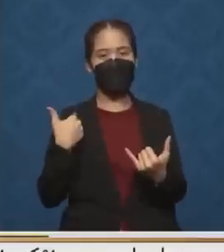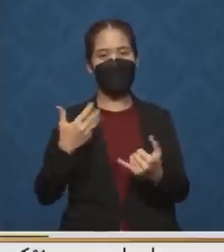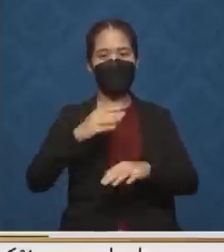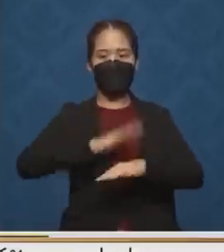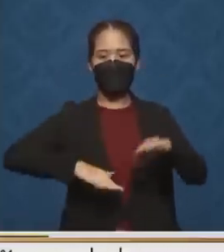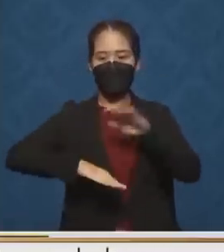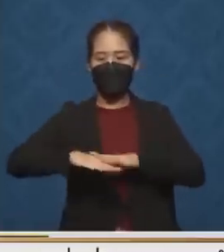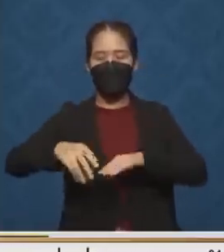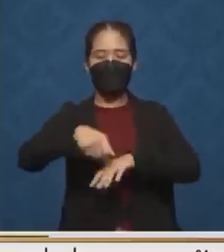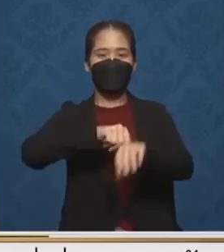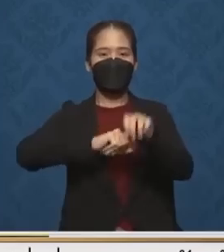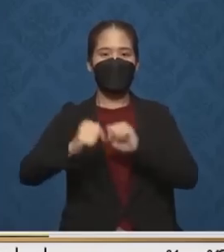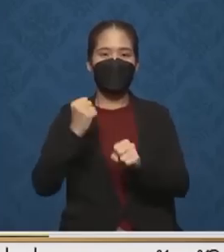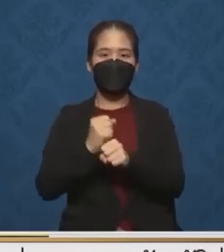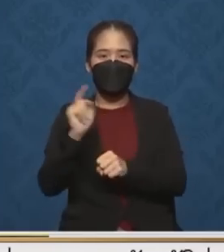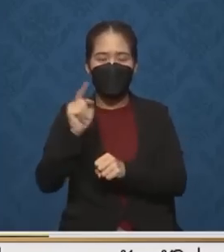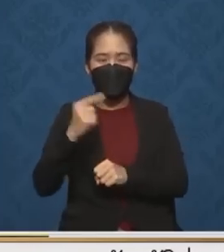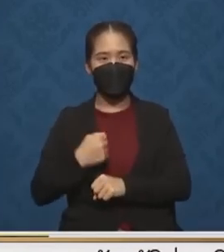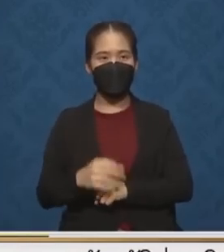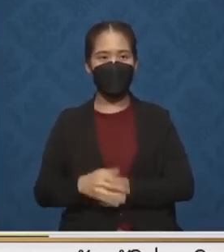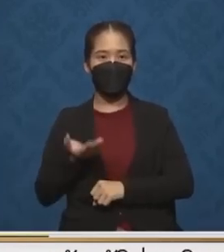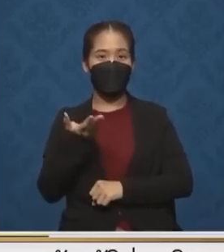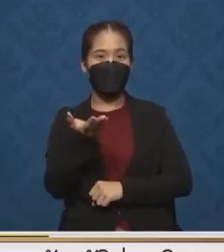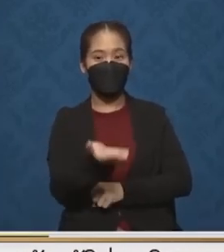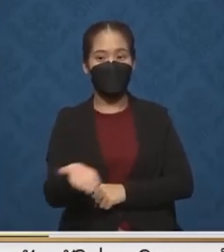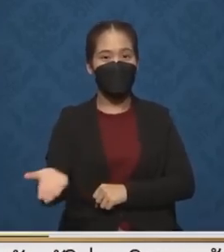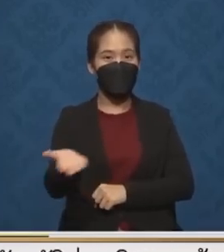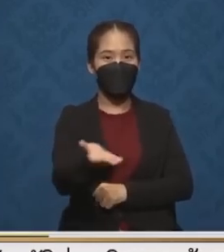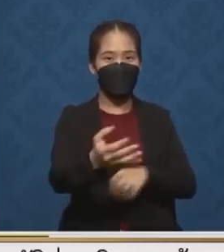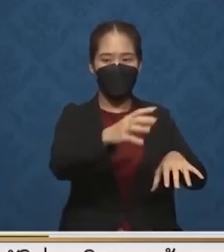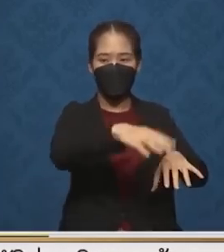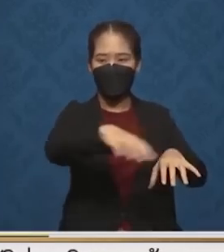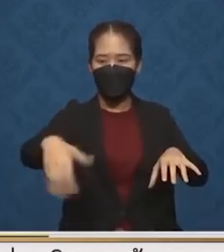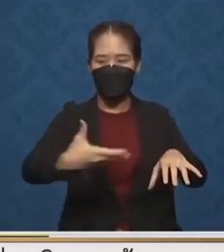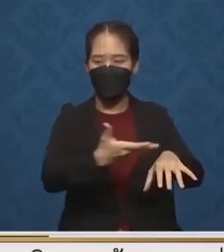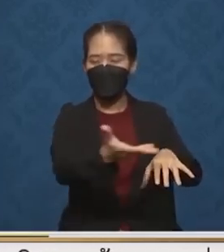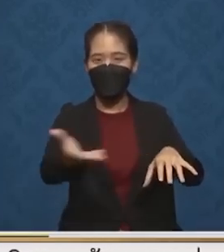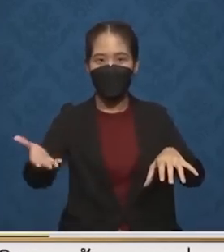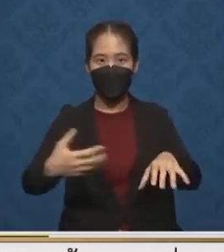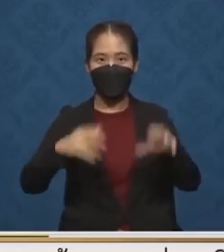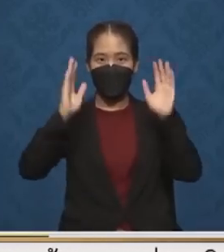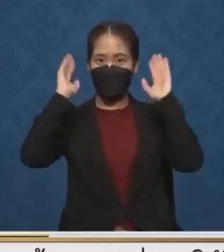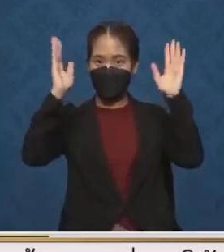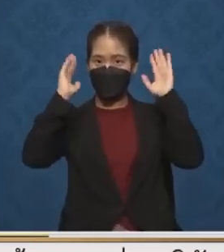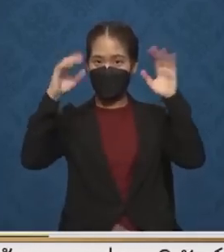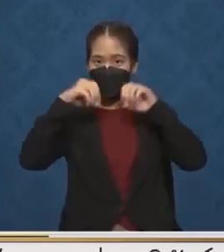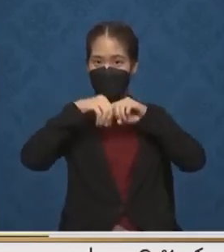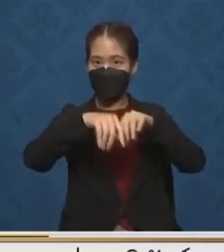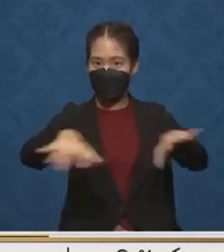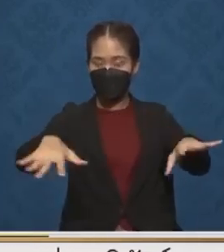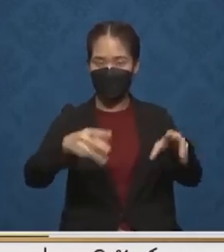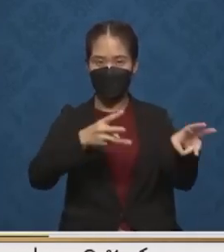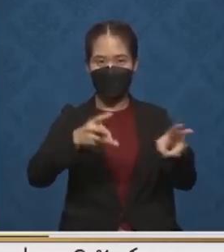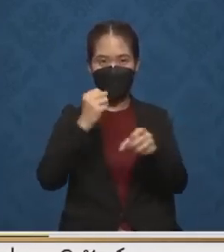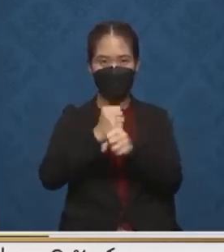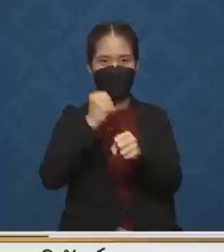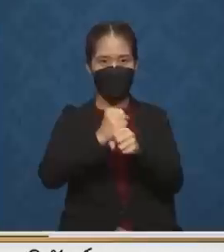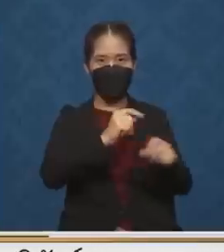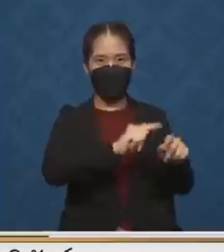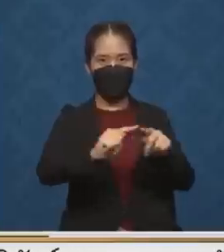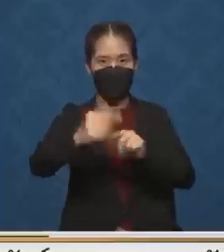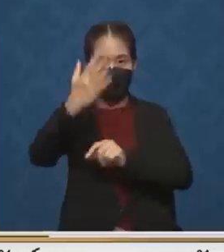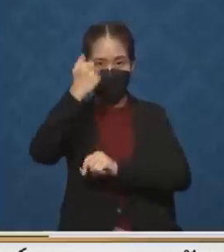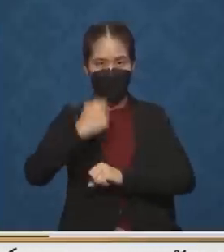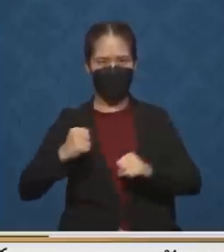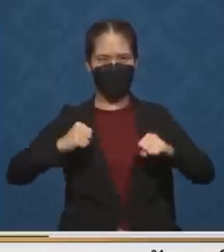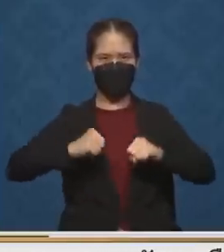shower ในการไ้วารหน่วยงานต่างๆให้ PR ปราชาสัมพัน์ โปหมดการทำงานเพอคำยับ Lö Buff Build อ